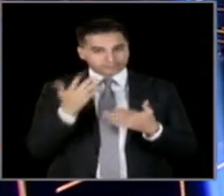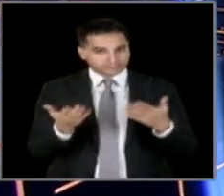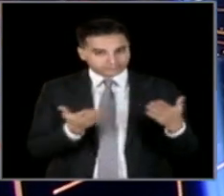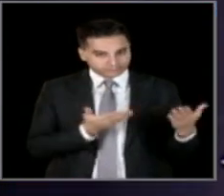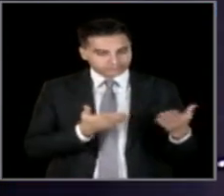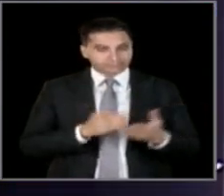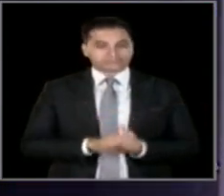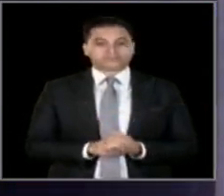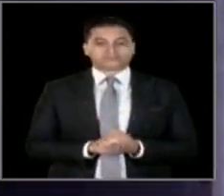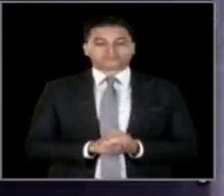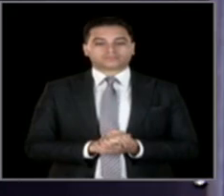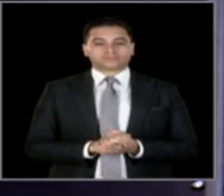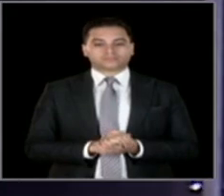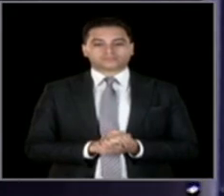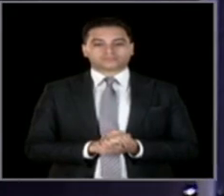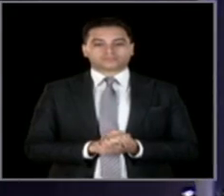موضوع السؤال